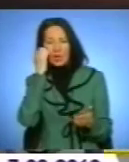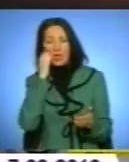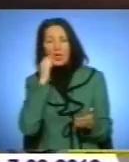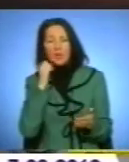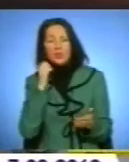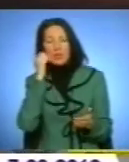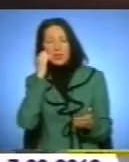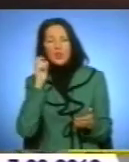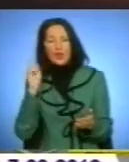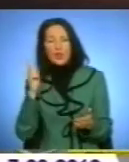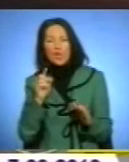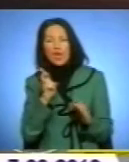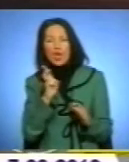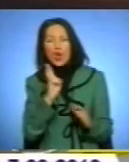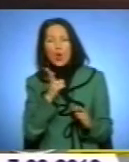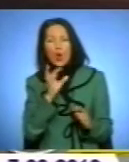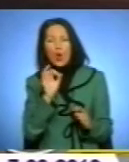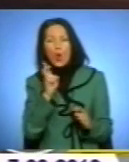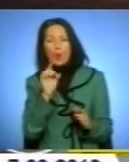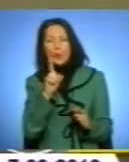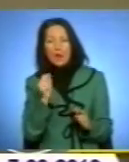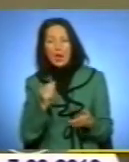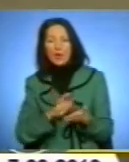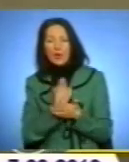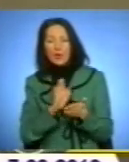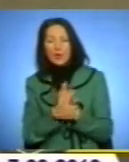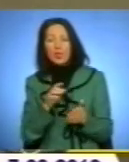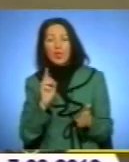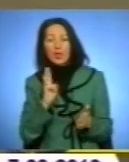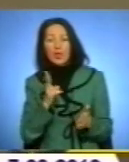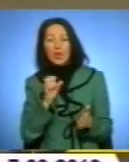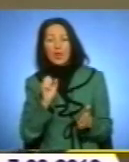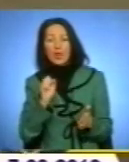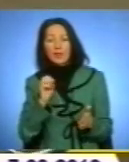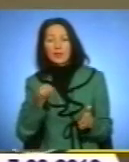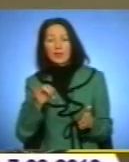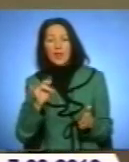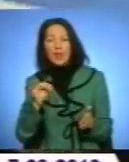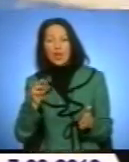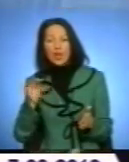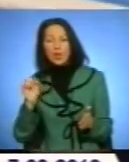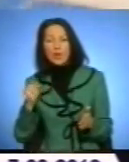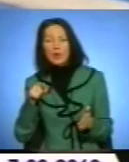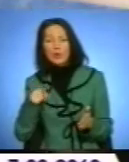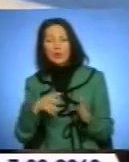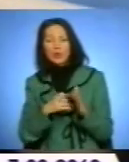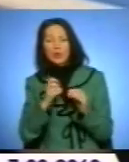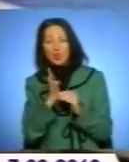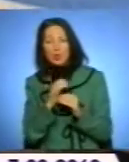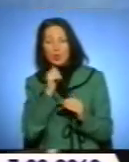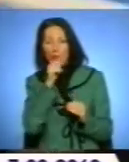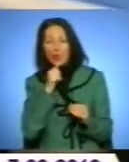Тернопільській області, виданий у Катеринославі 1914 року. Зберігається у бібліотеці Тернопільського